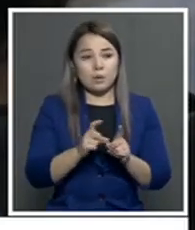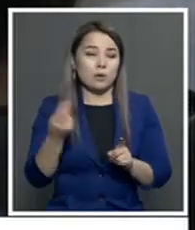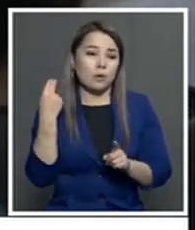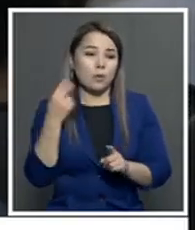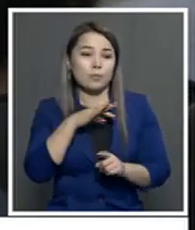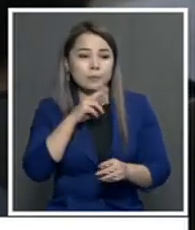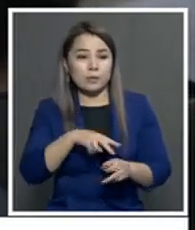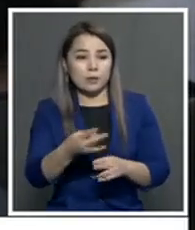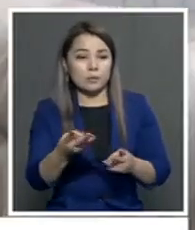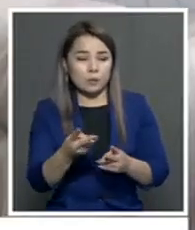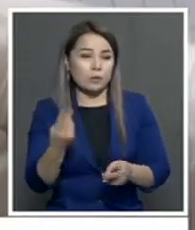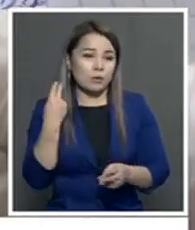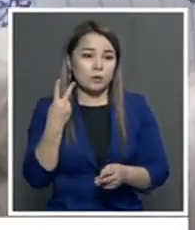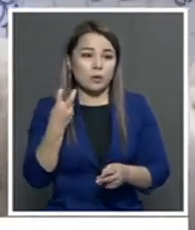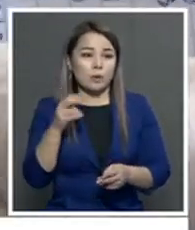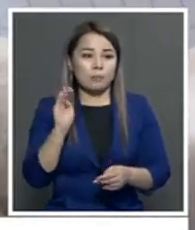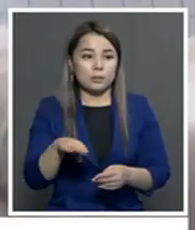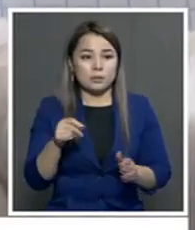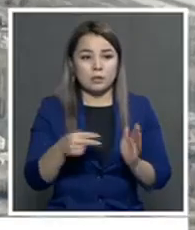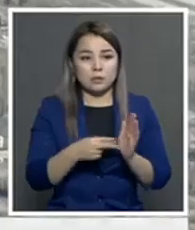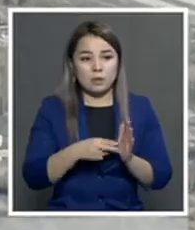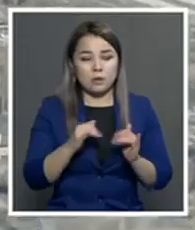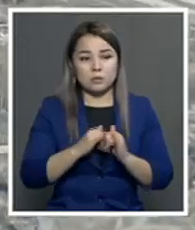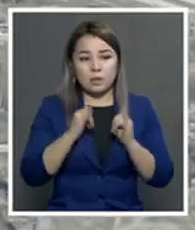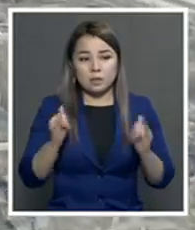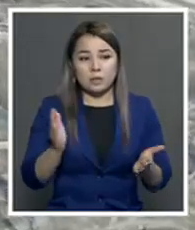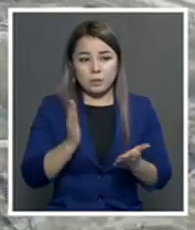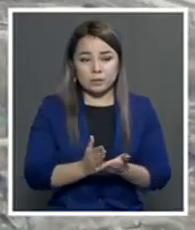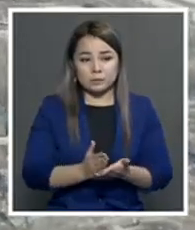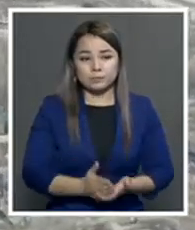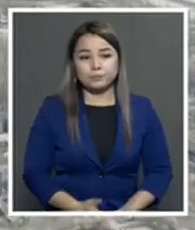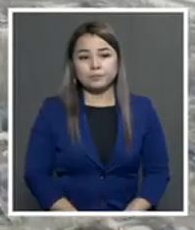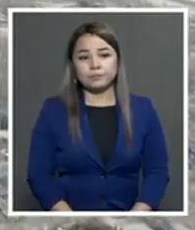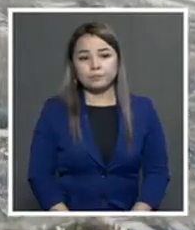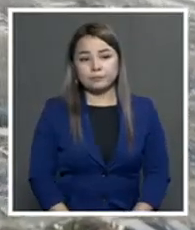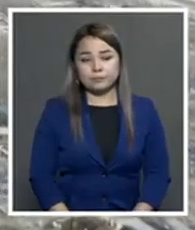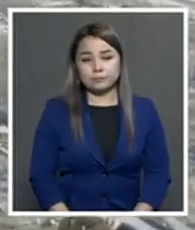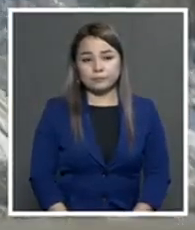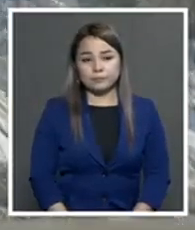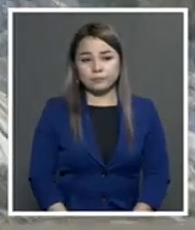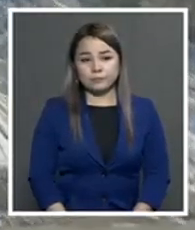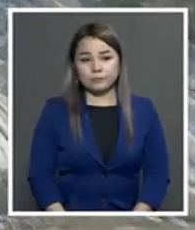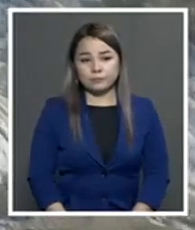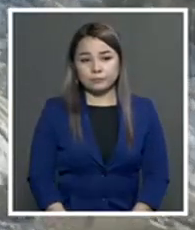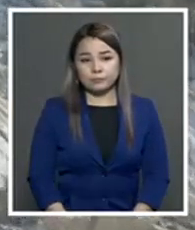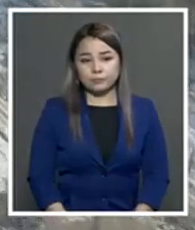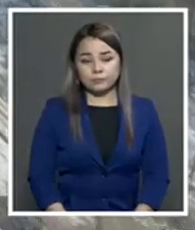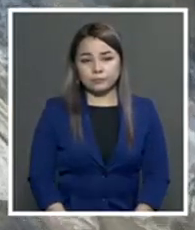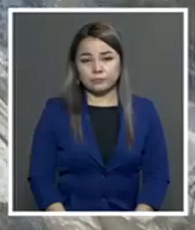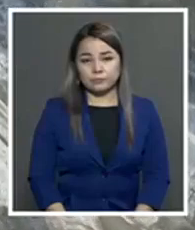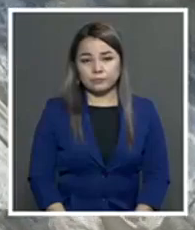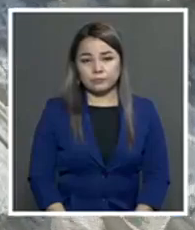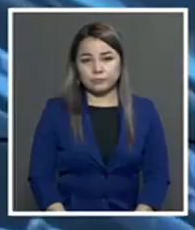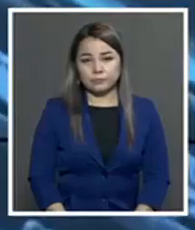берешек. Кейбірінің қарызы 200 мың теңгеден асып кеткен. Шығыс Қазақстаннан Берік Көшербай, Нұржан Қалекенов, Қазақстан ұлттық